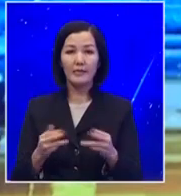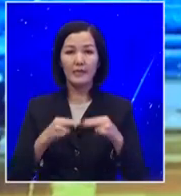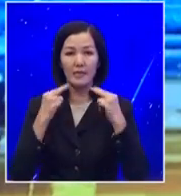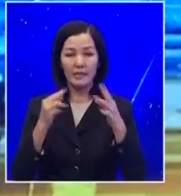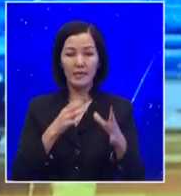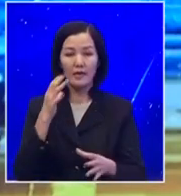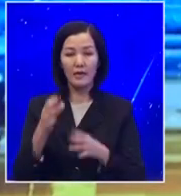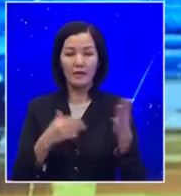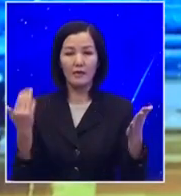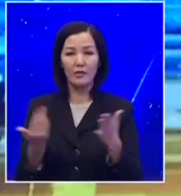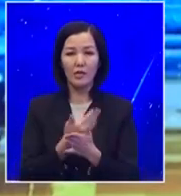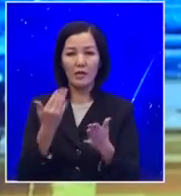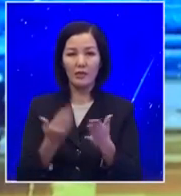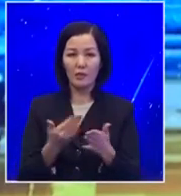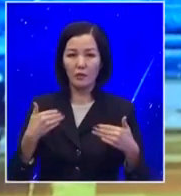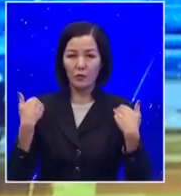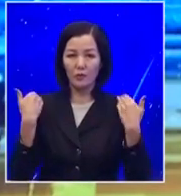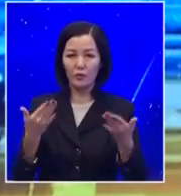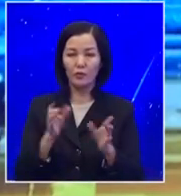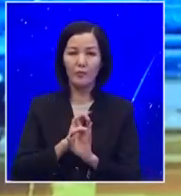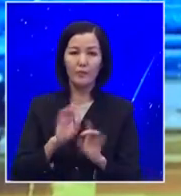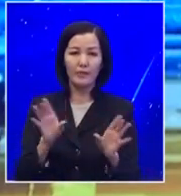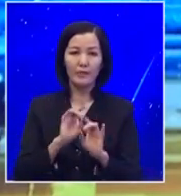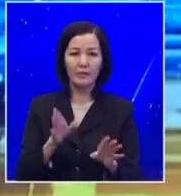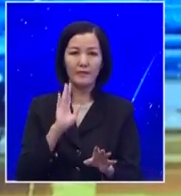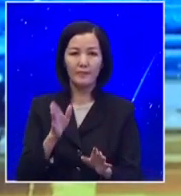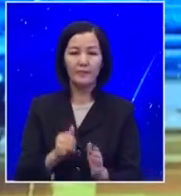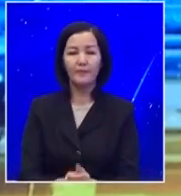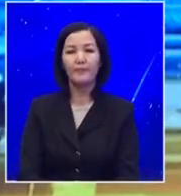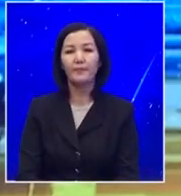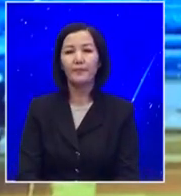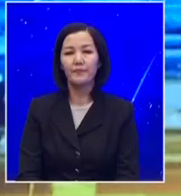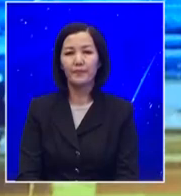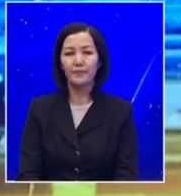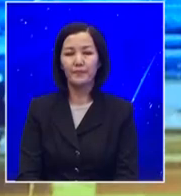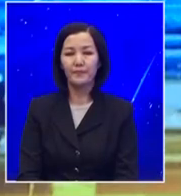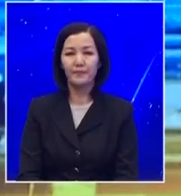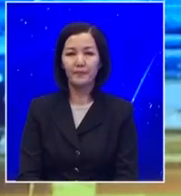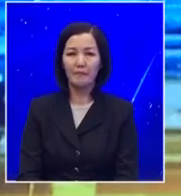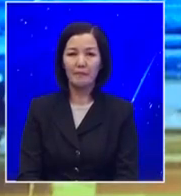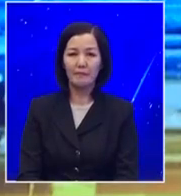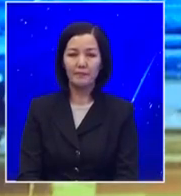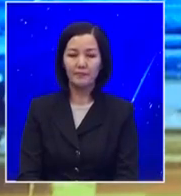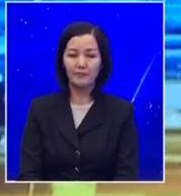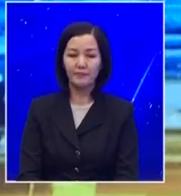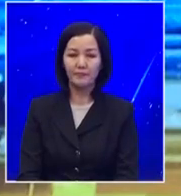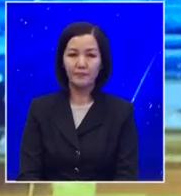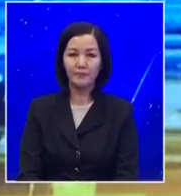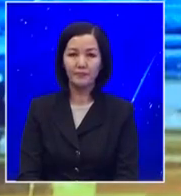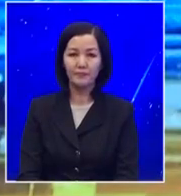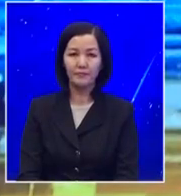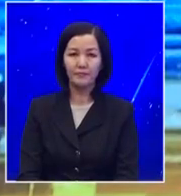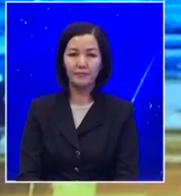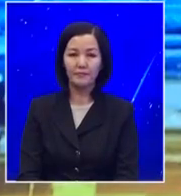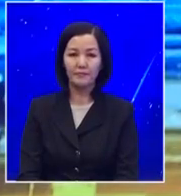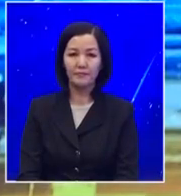Енді әлемнен бірер ақпар. Грузияда қысқы демалыс орындары бос тұр, ал Түркияда пилотсыз тік ұшақ жасап шығарылды. Осы және өзге де жаһан